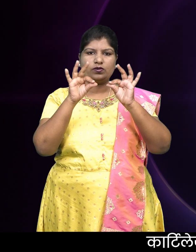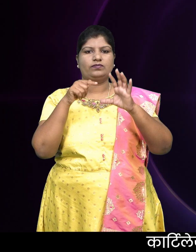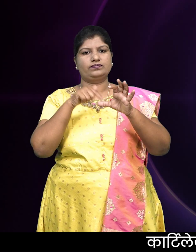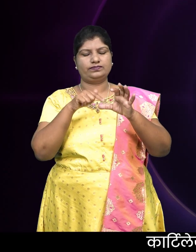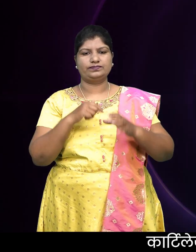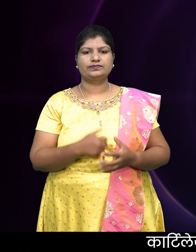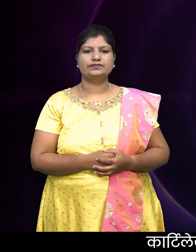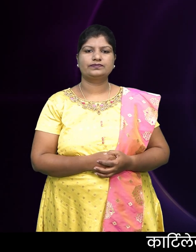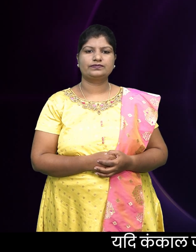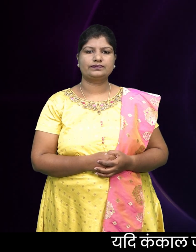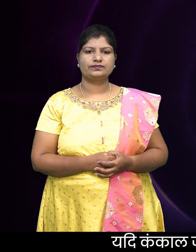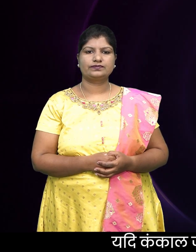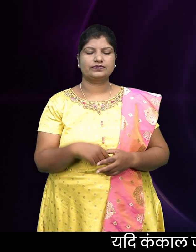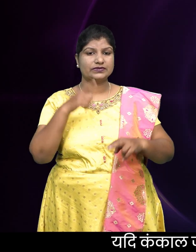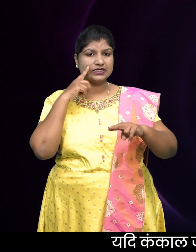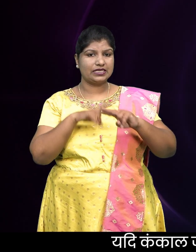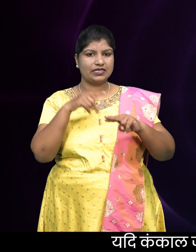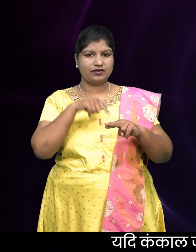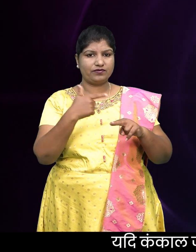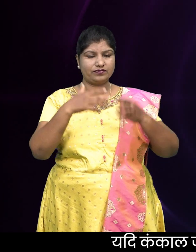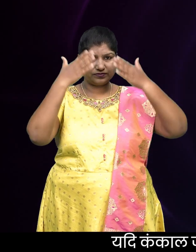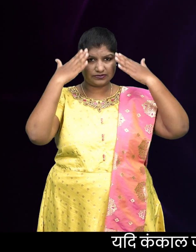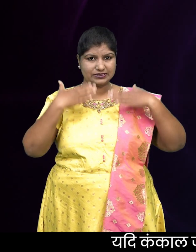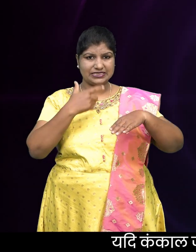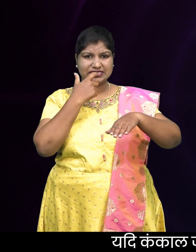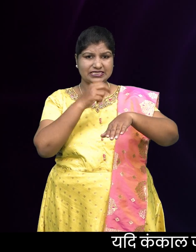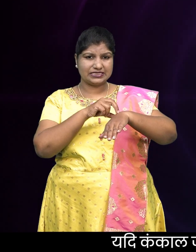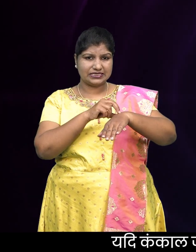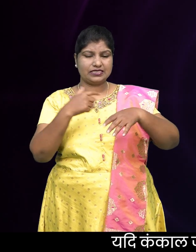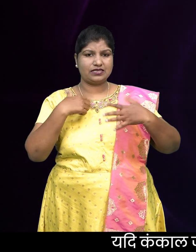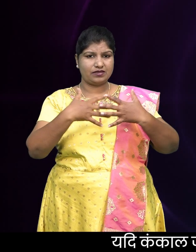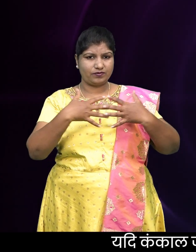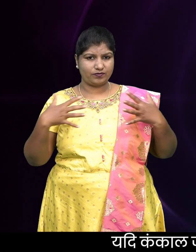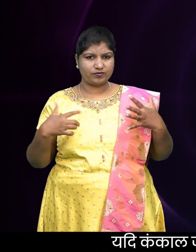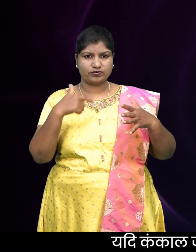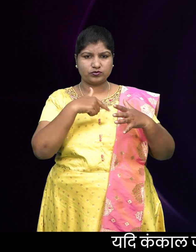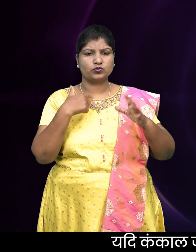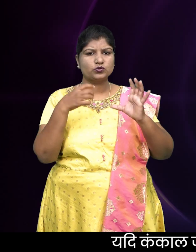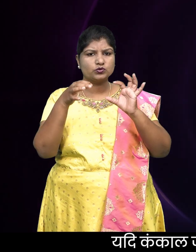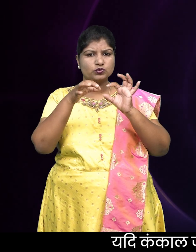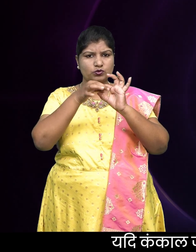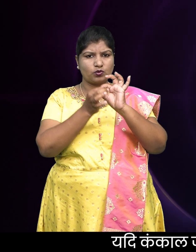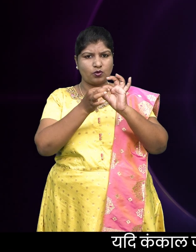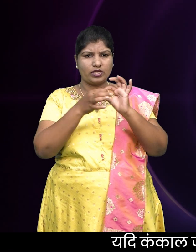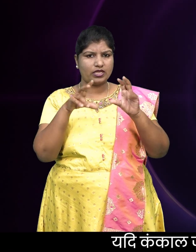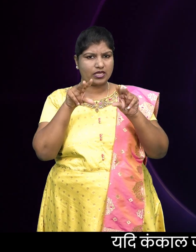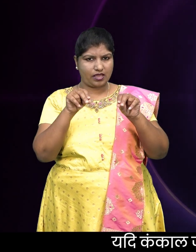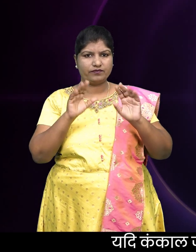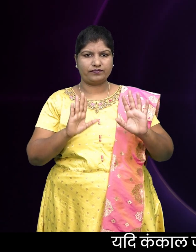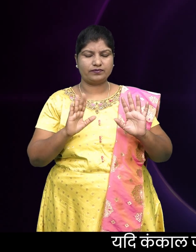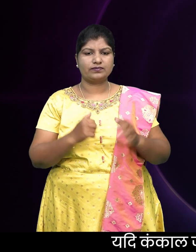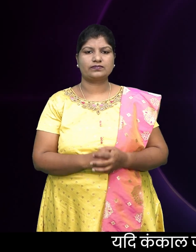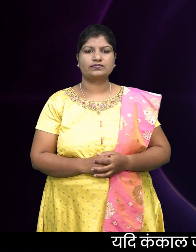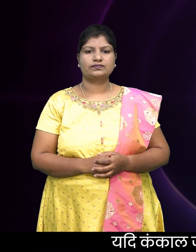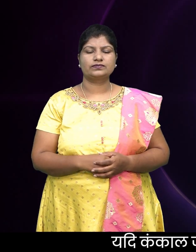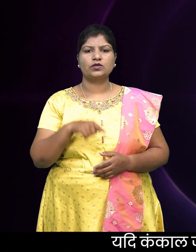यदि कंकाल जोड़ों के बिना होता तो कोई गति नहीं होती।